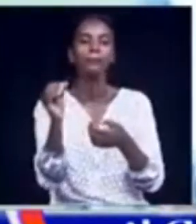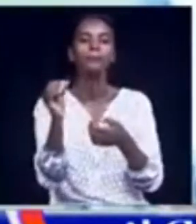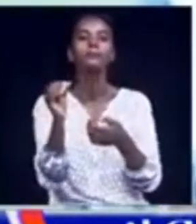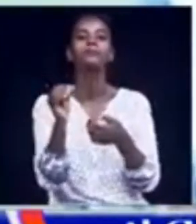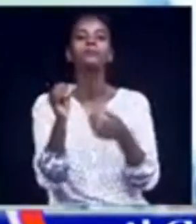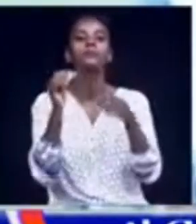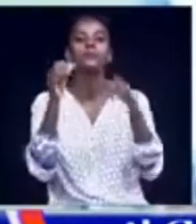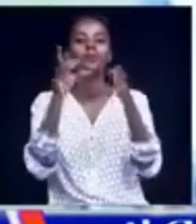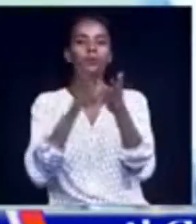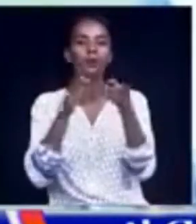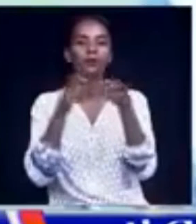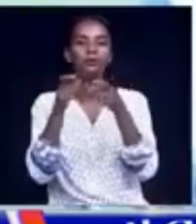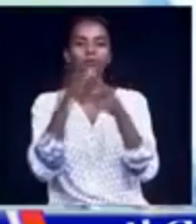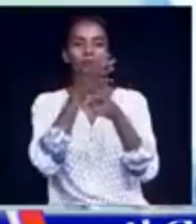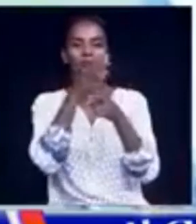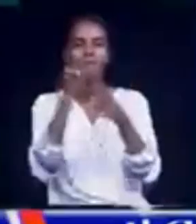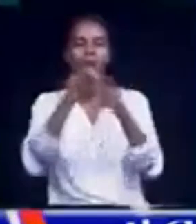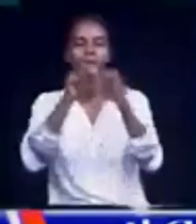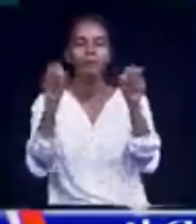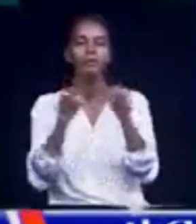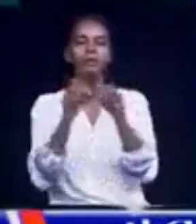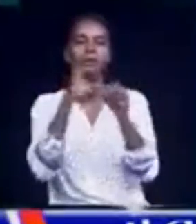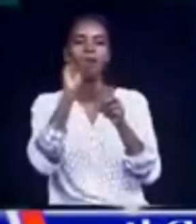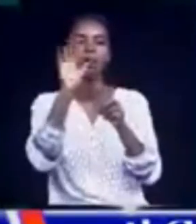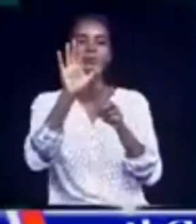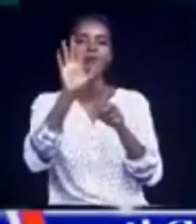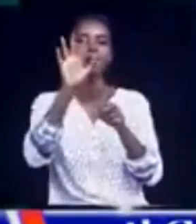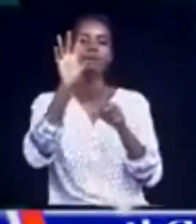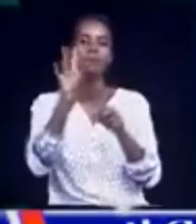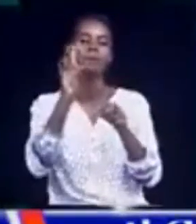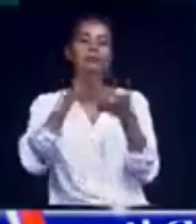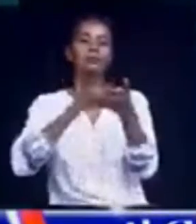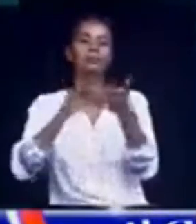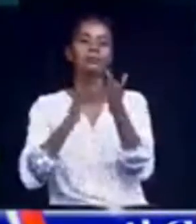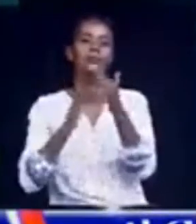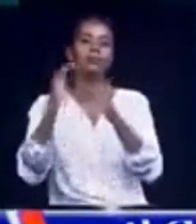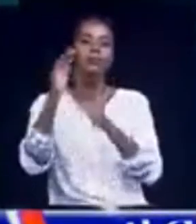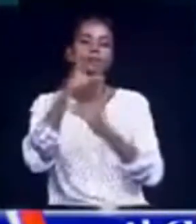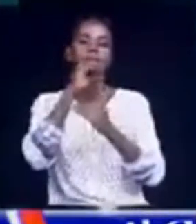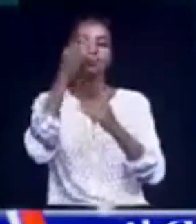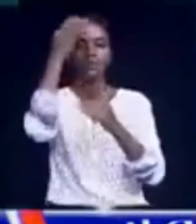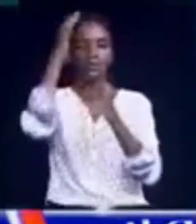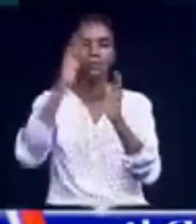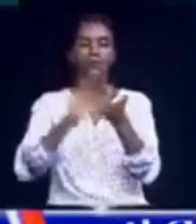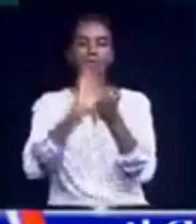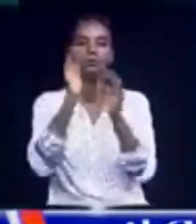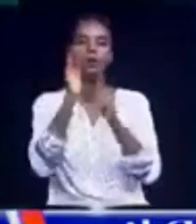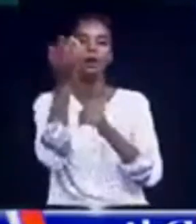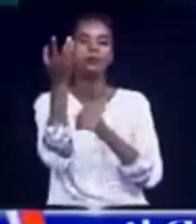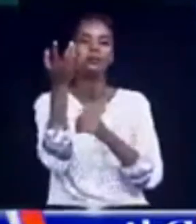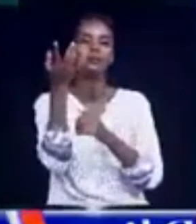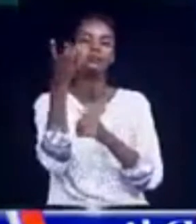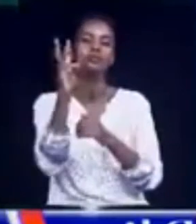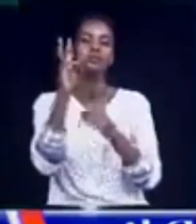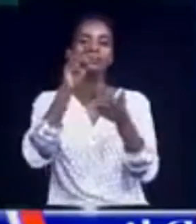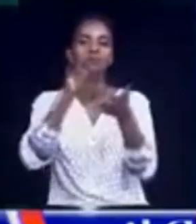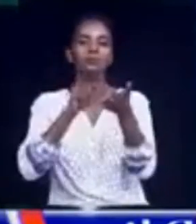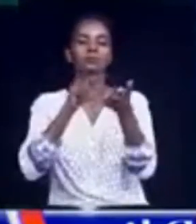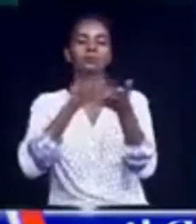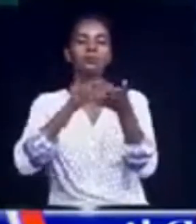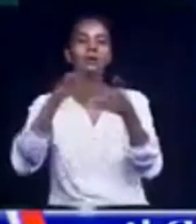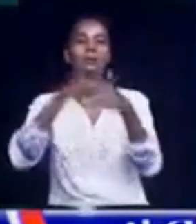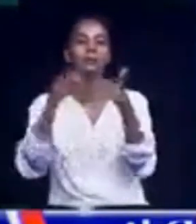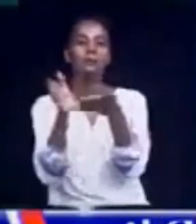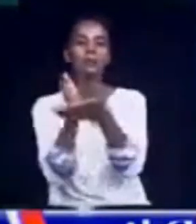ወረዳዎች፣ ከከተማ አስተዳደሮችና ከወረዳዎች 57 ሚሊዮን ብር፣ መንግስታዊ ካልሆኑ ድርጅቶች ደግሞ 16.5 ሚሊዮን ብር